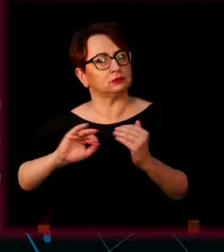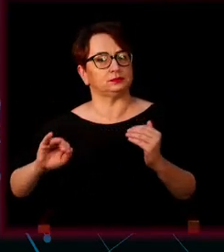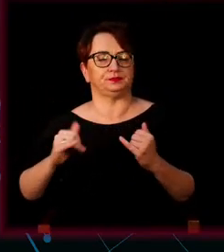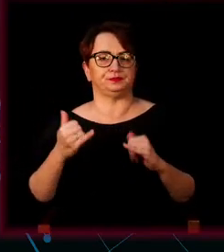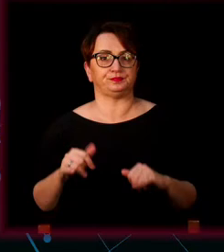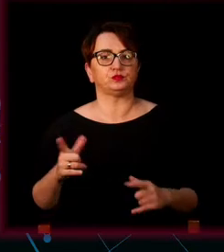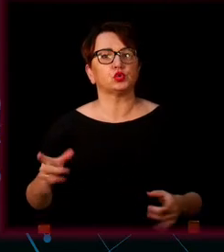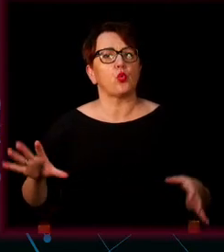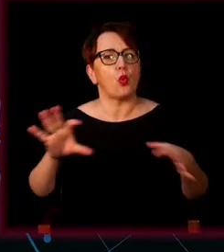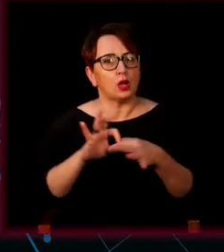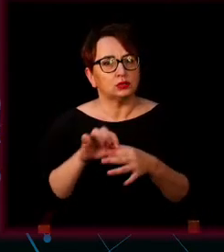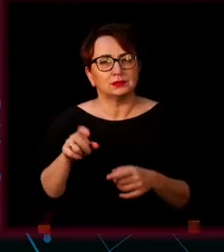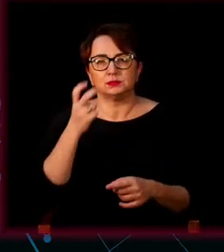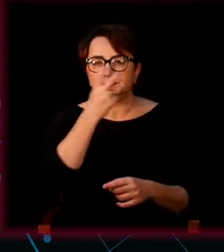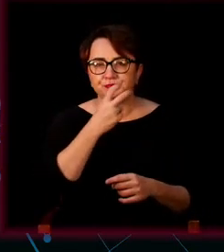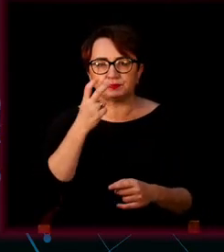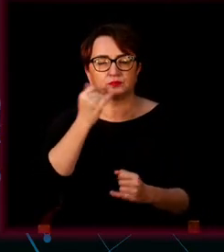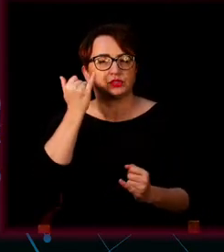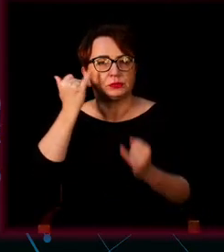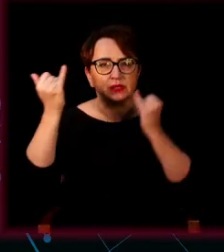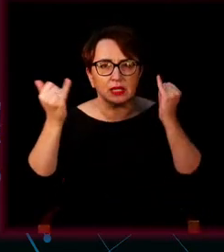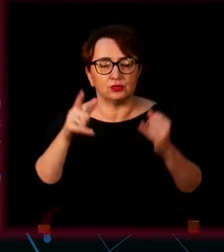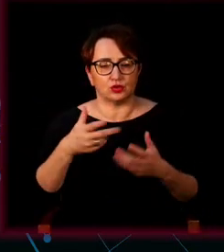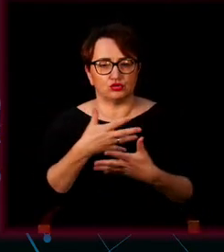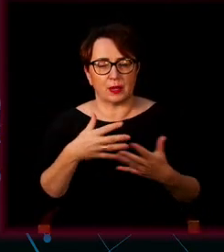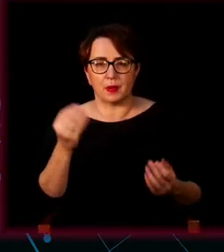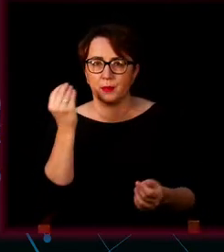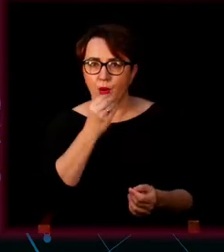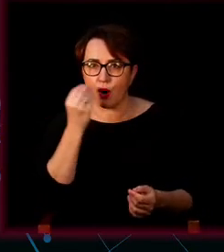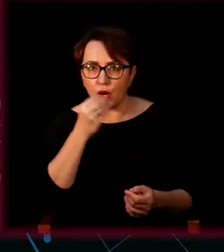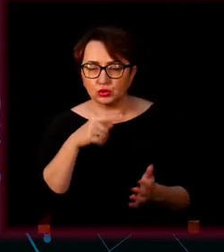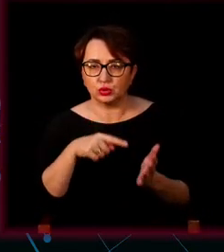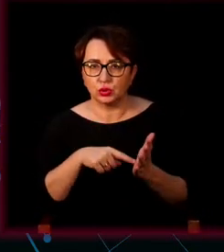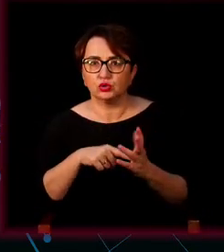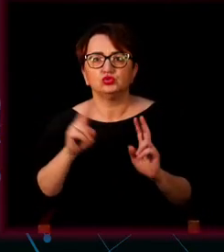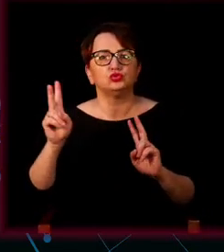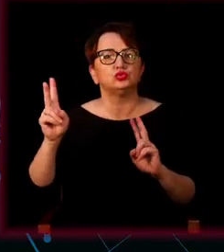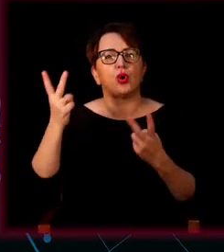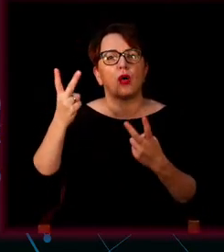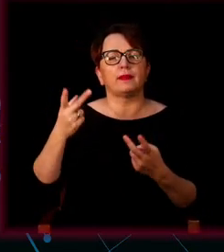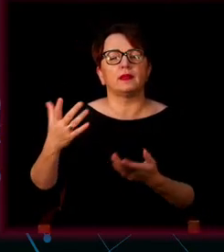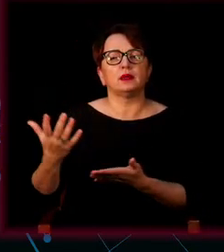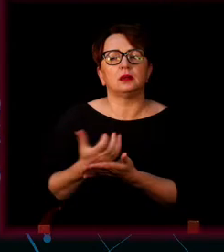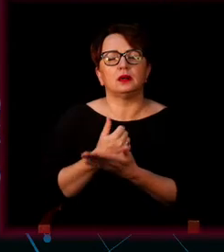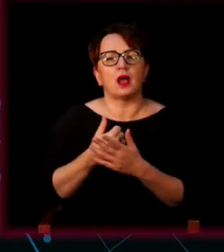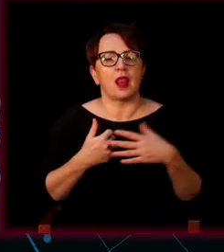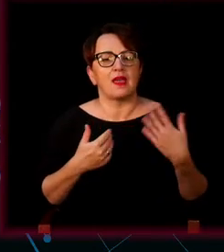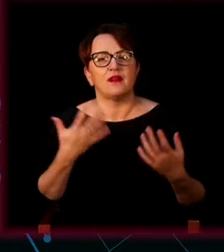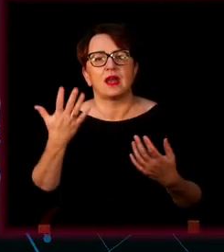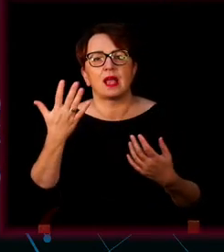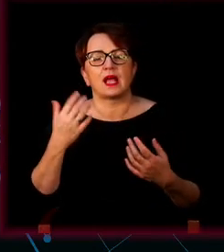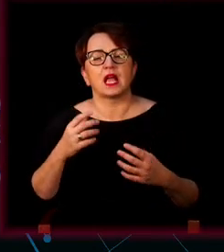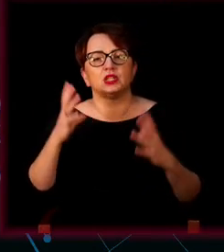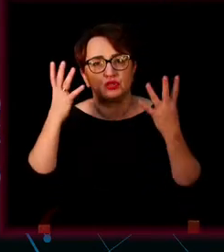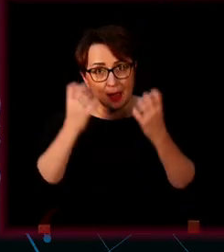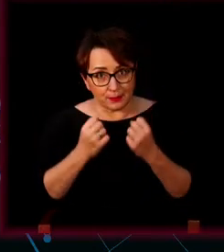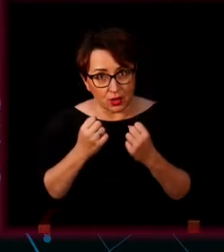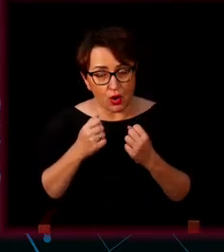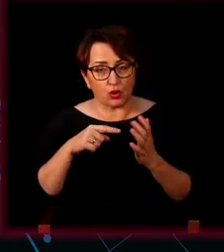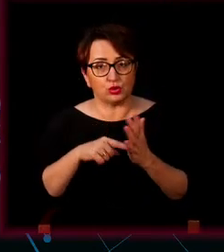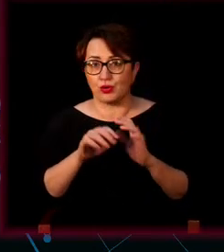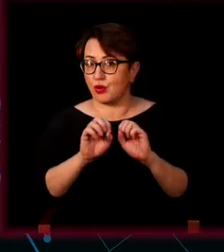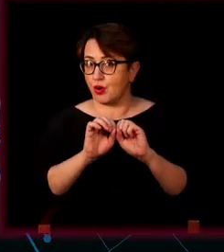i właśnie to zainteresowanie, inspiracje w Ziemiomorzu i to, skąd bierze się Lewa ręka ciemności, to jest oczywiście